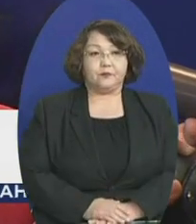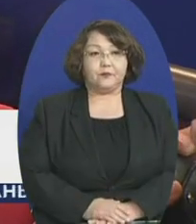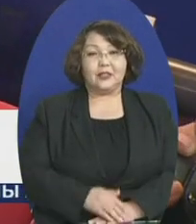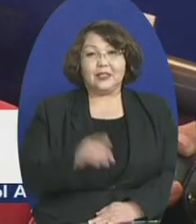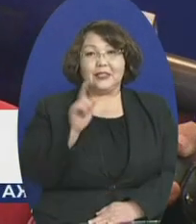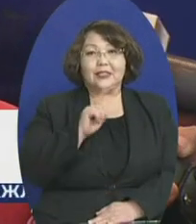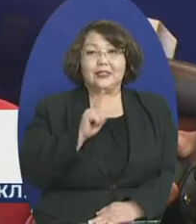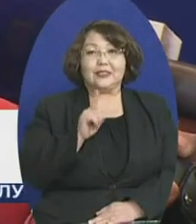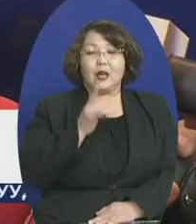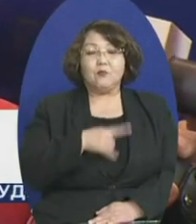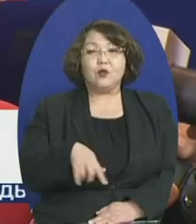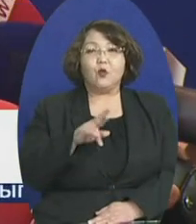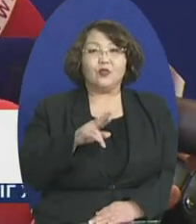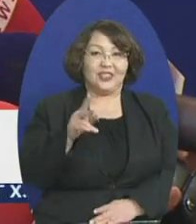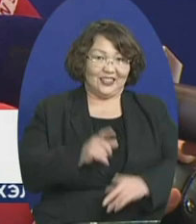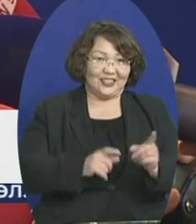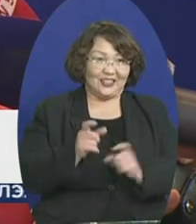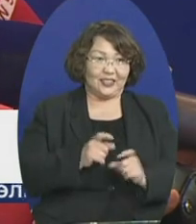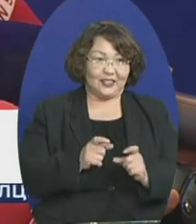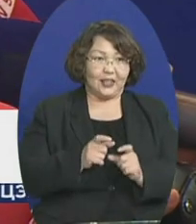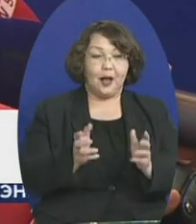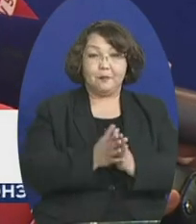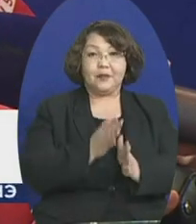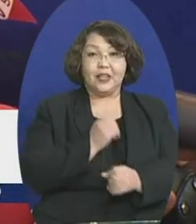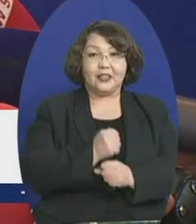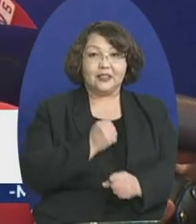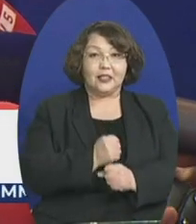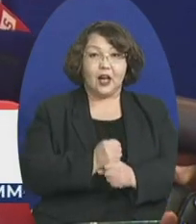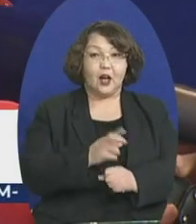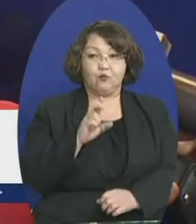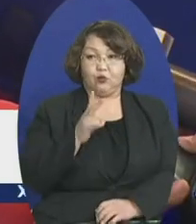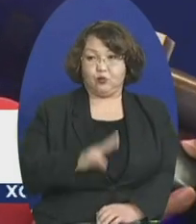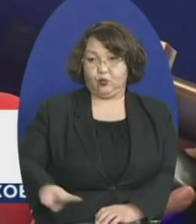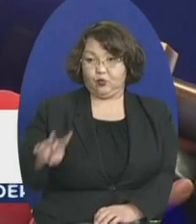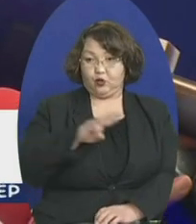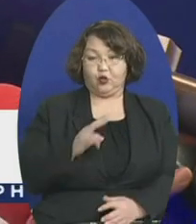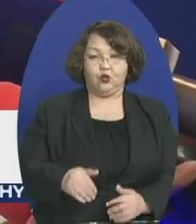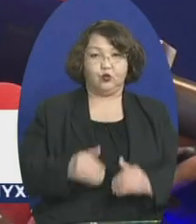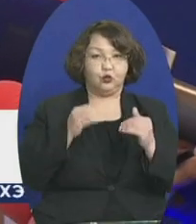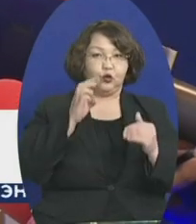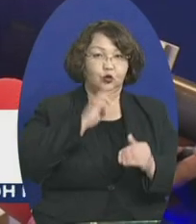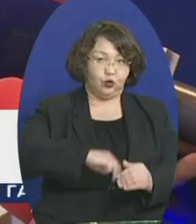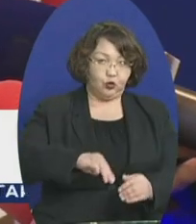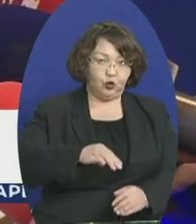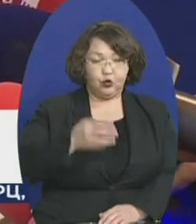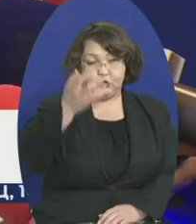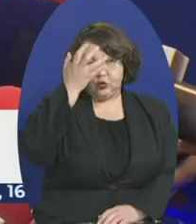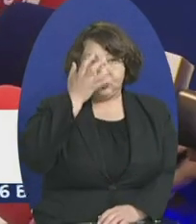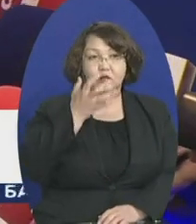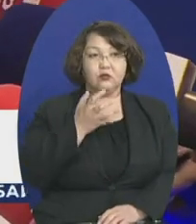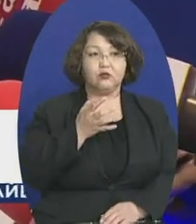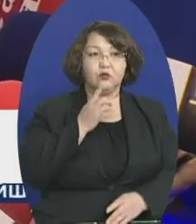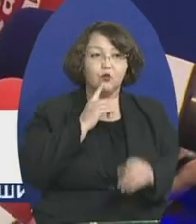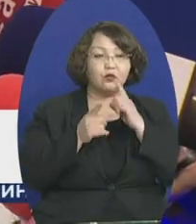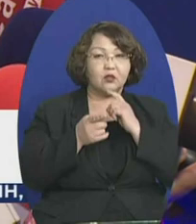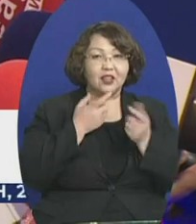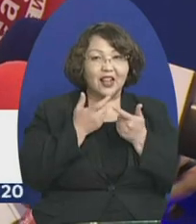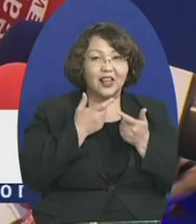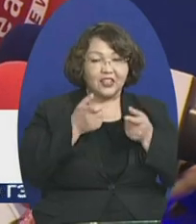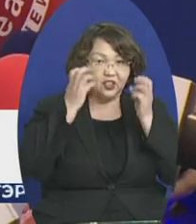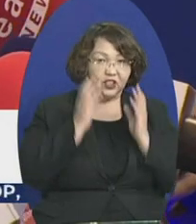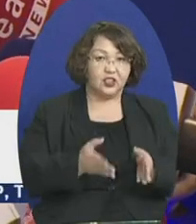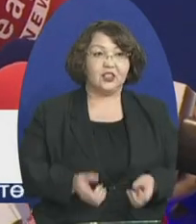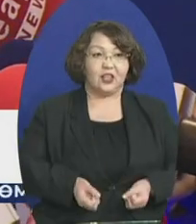замын үеийн эдийн засгийн одоо хамтын ажиллагааны бүсийг хөгжүүлэх чиглэлээр одоо төрийн зөвлөл шийдвэрээ гаргасан